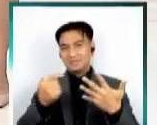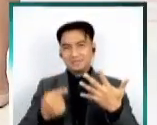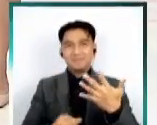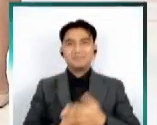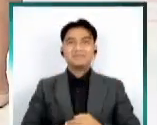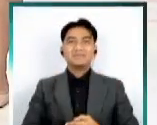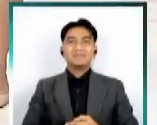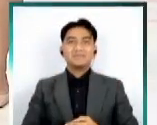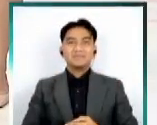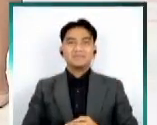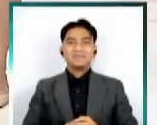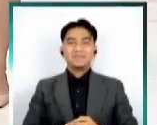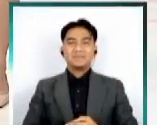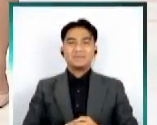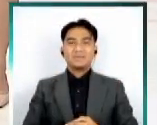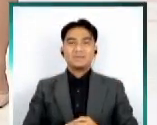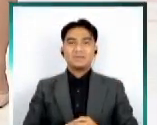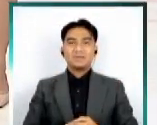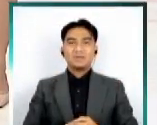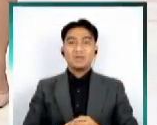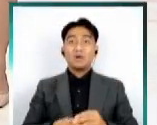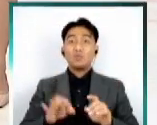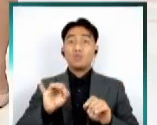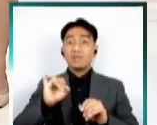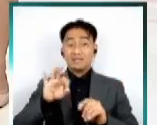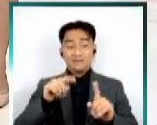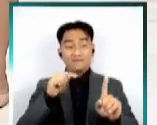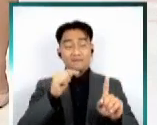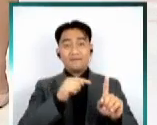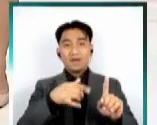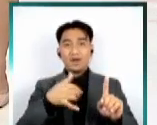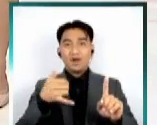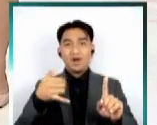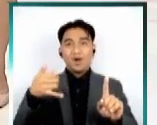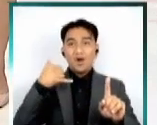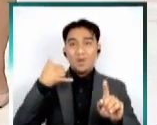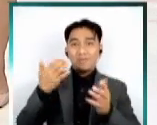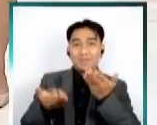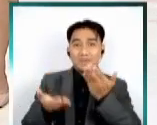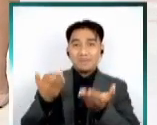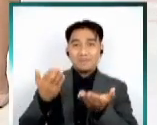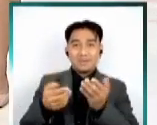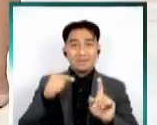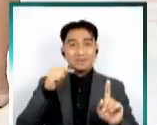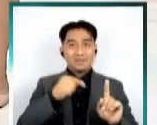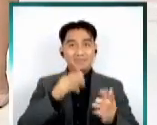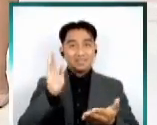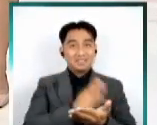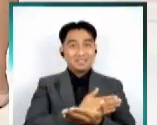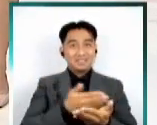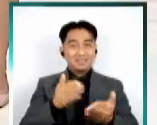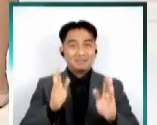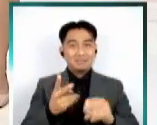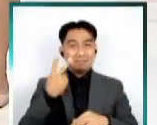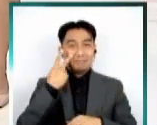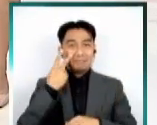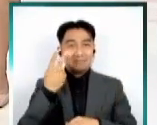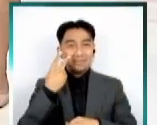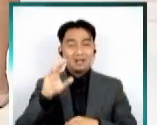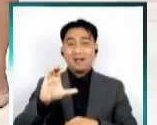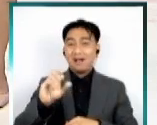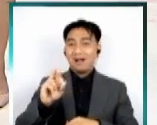Paano kung si Call Me Maybe singer Carly Rae Jepsen maging lola na? Maganda pa rin siguro. Why not? Ganyan na raw ang itsura